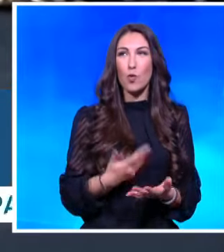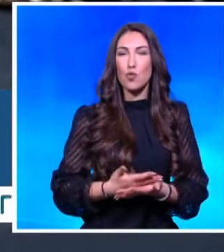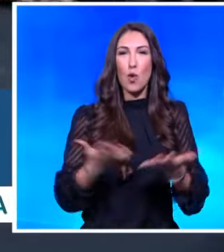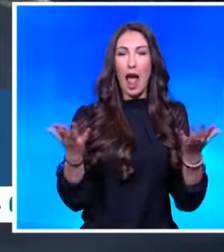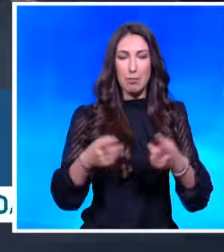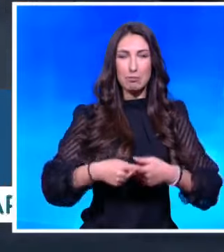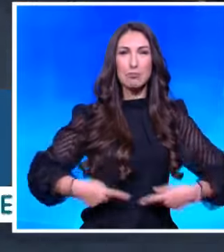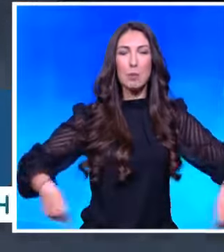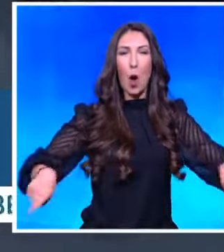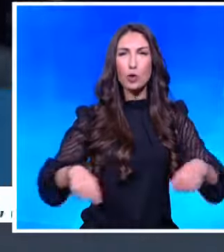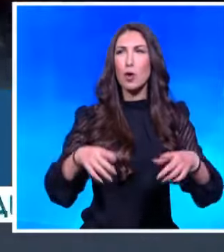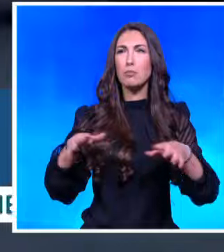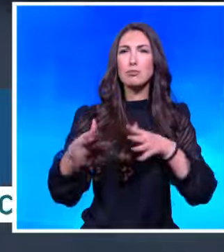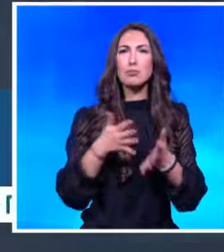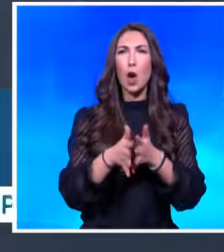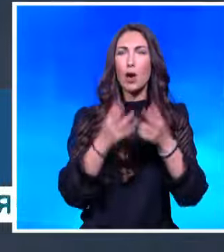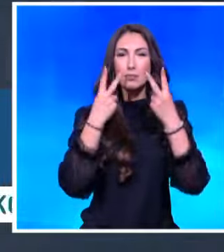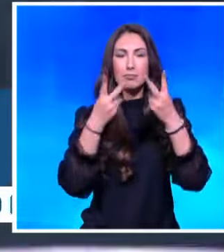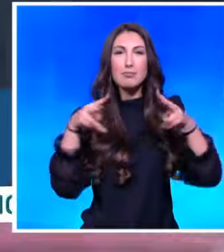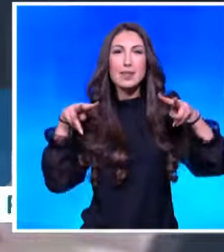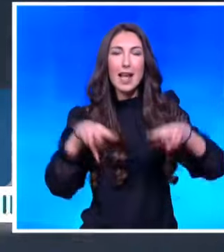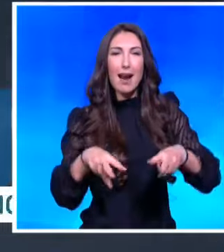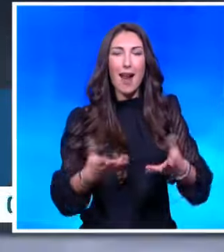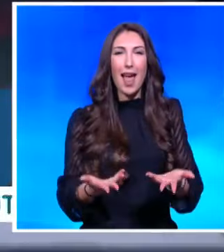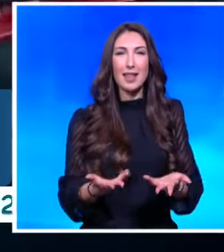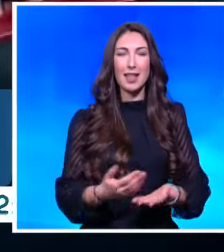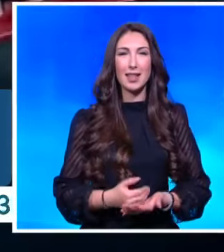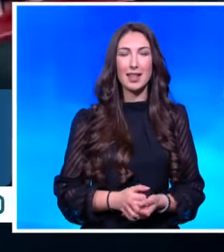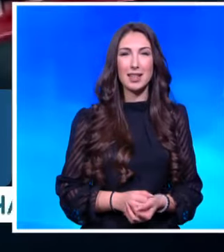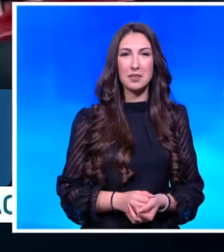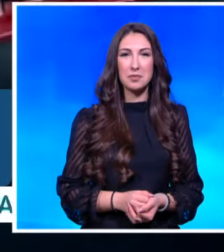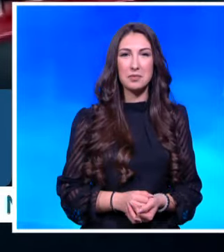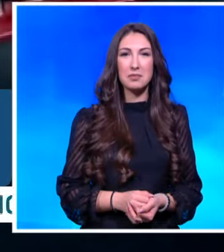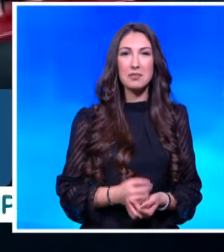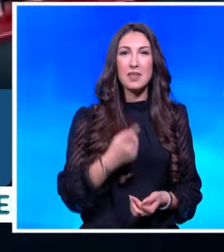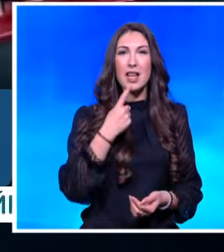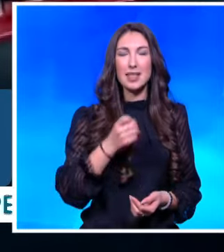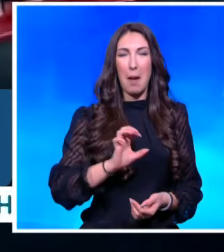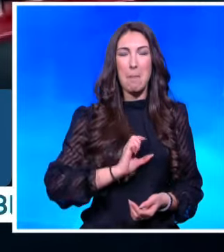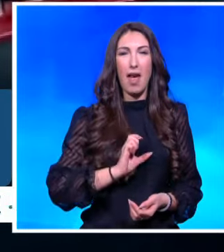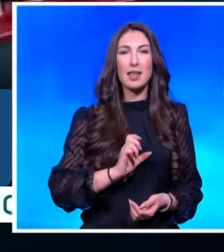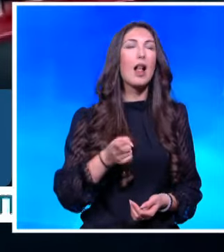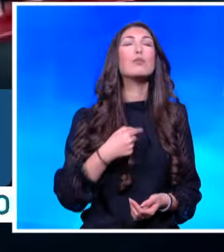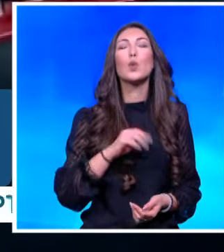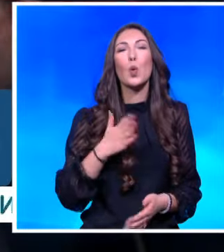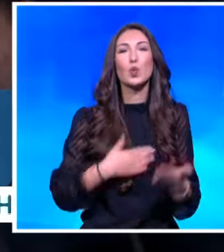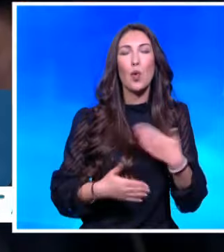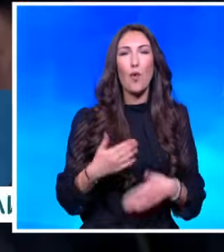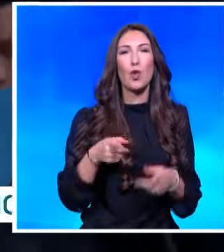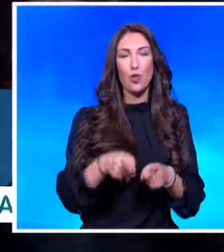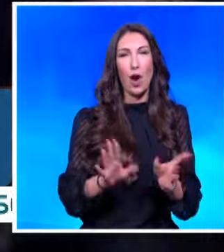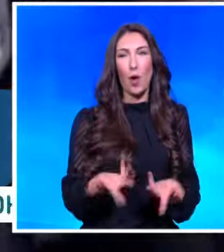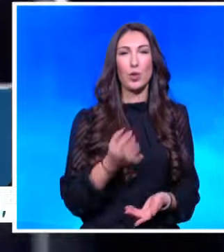големия подиум, цялата зала да е насочена към вас, към медалистите. Много съм доволна наистина от това,